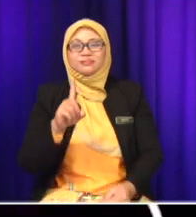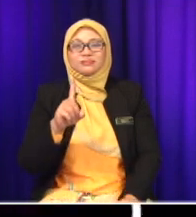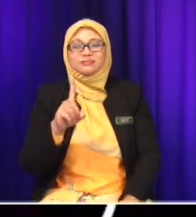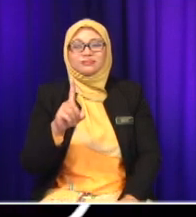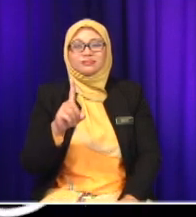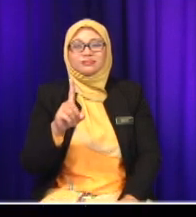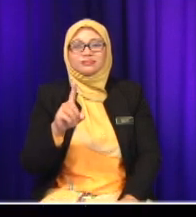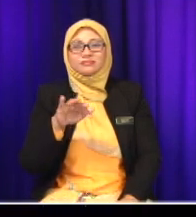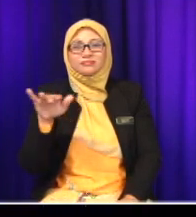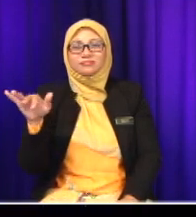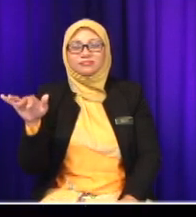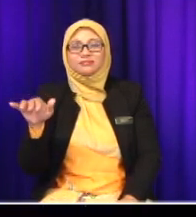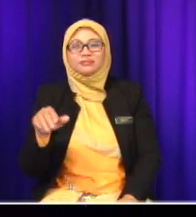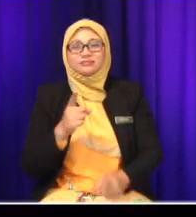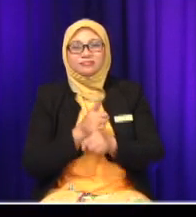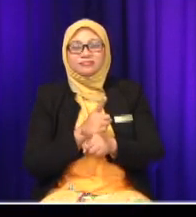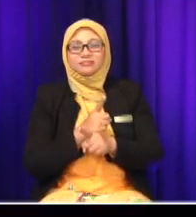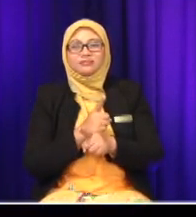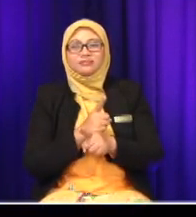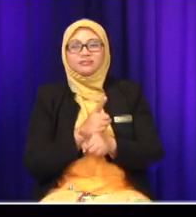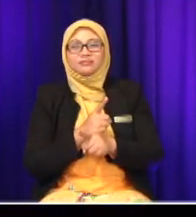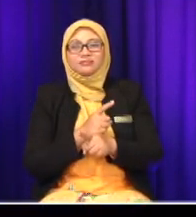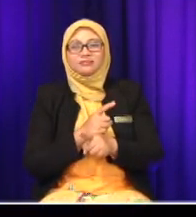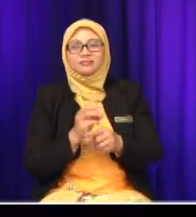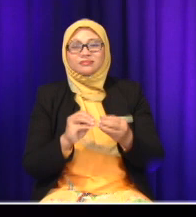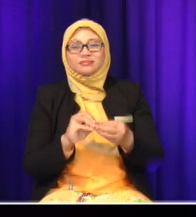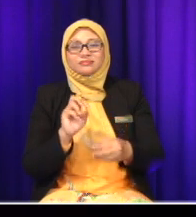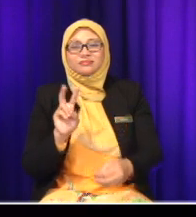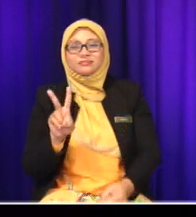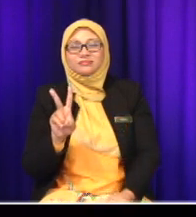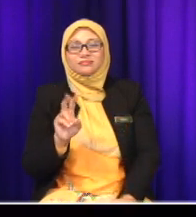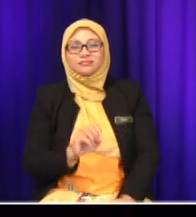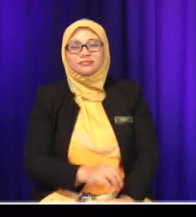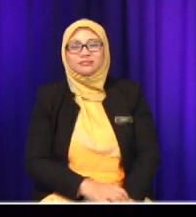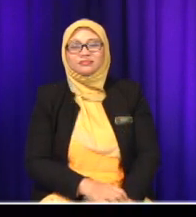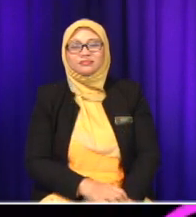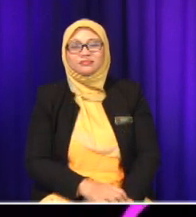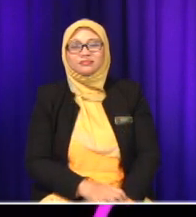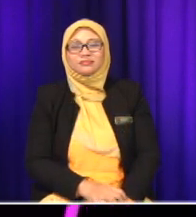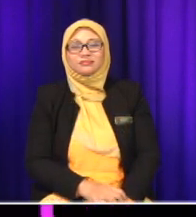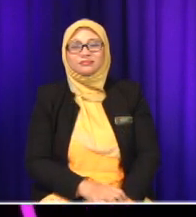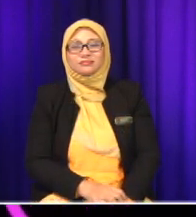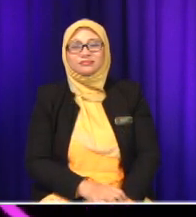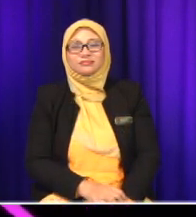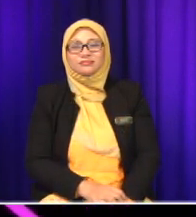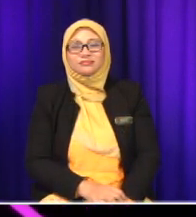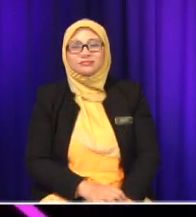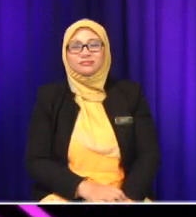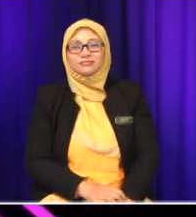a sesondol Oke Betul a sesondol baik yang kedua gambar kedua gambar